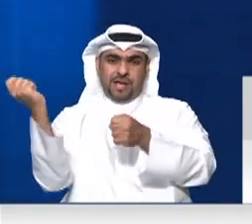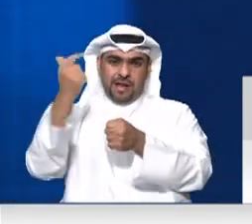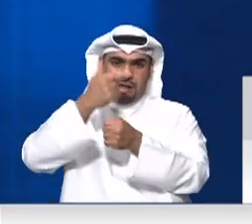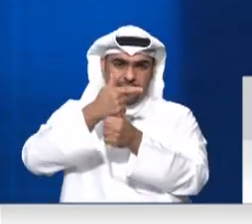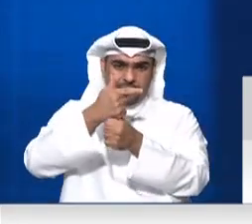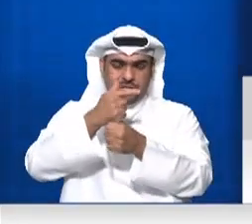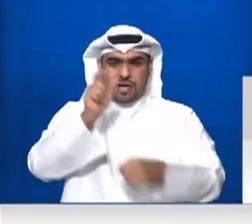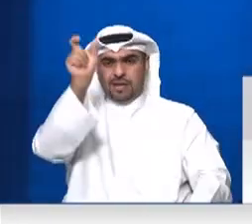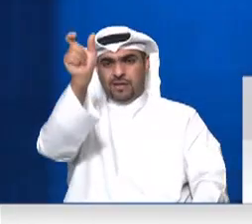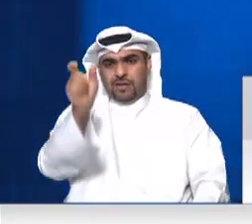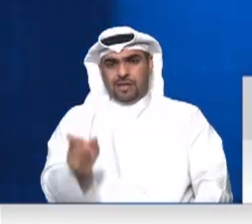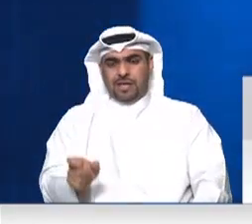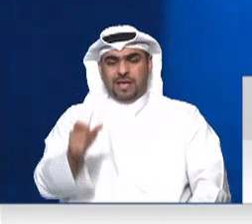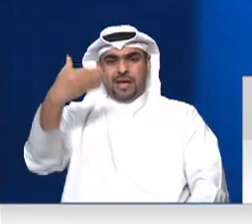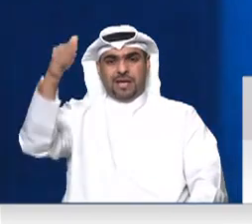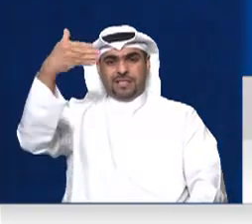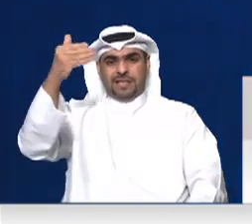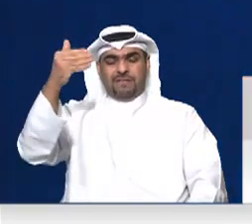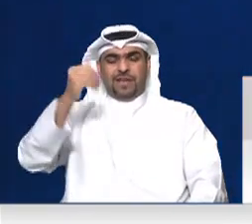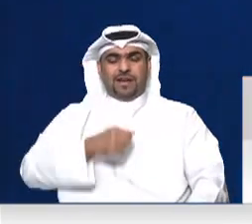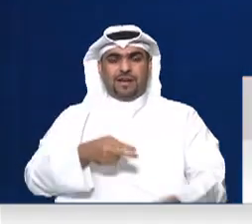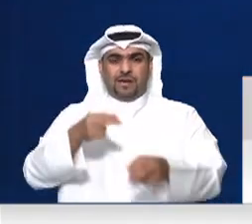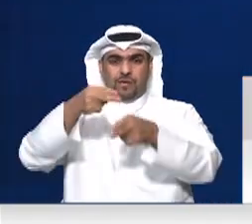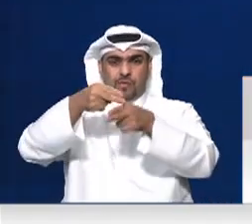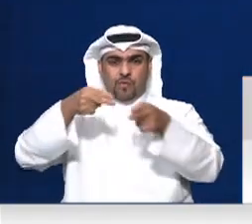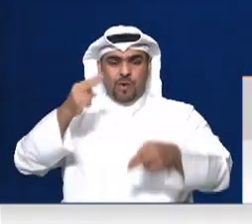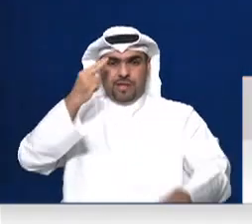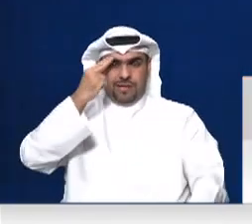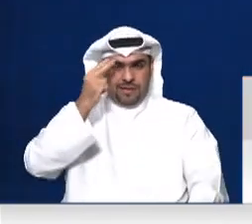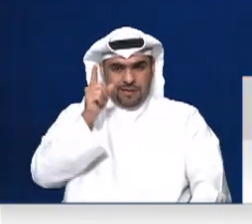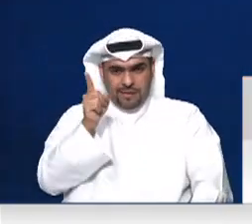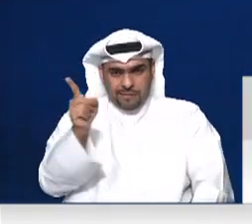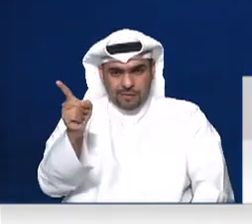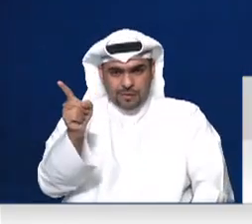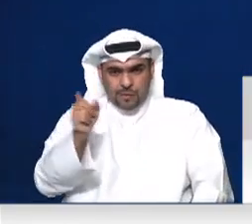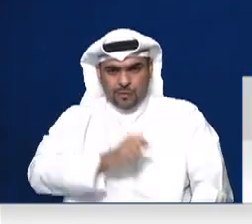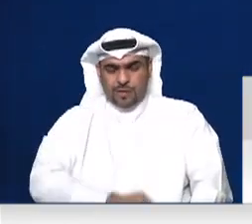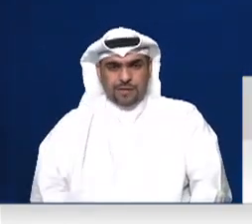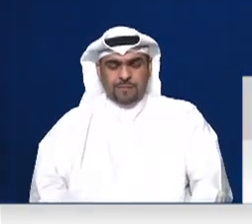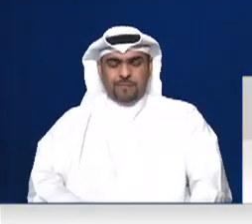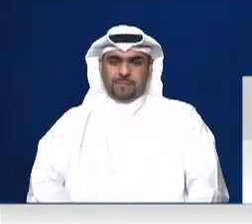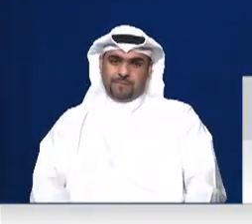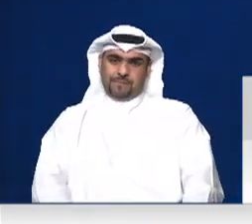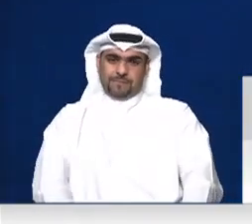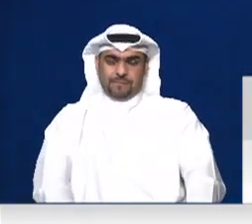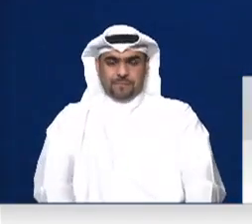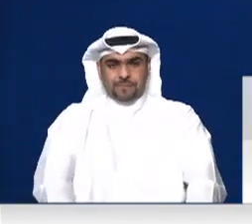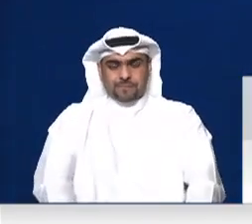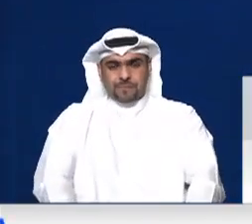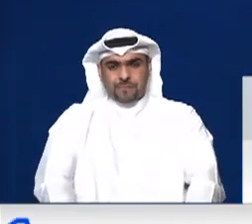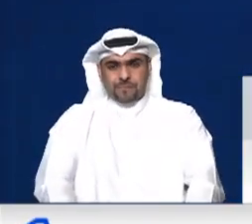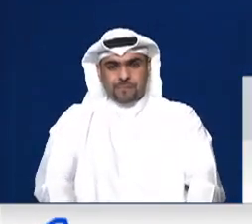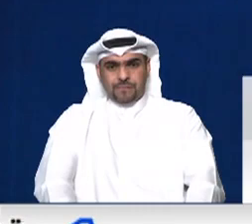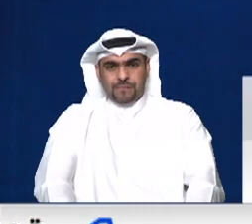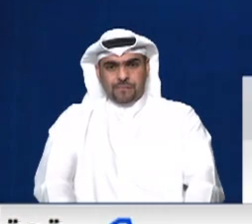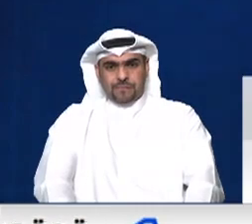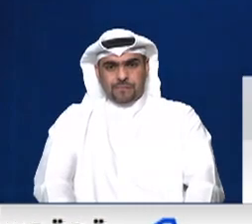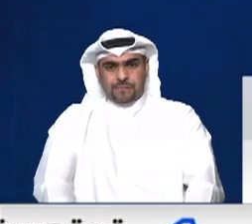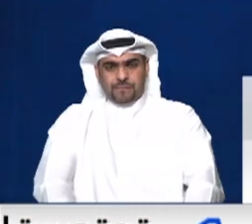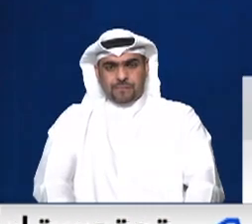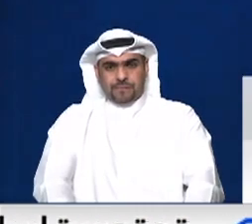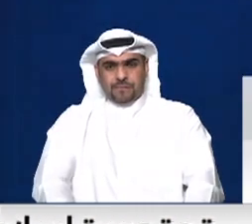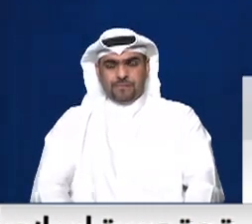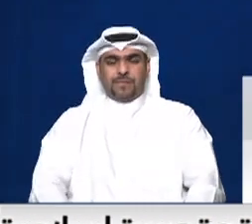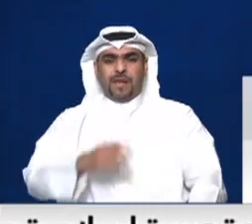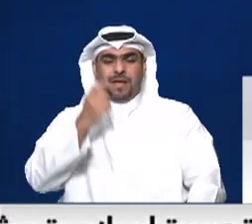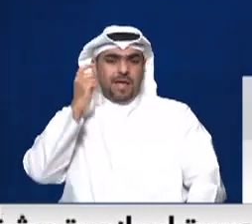وسعادة سفير دولة الكويت لدى المملكة العربية السعودية الشقيقة الشيخ صباح ناصر صباح الأحمد الصباح. ومن